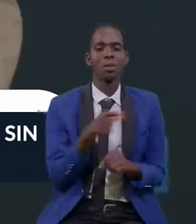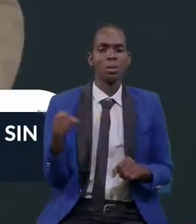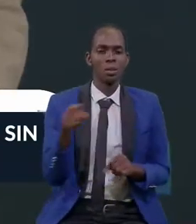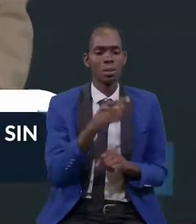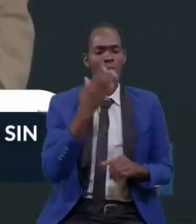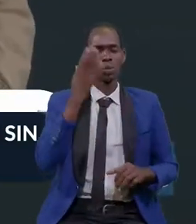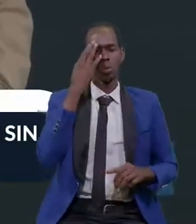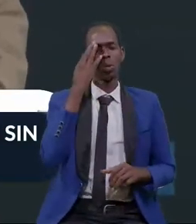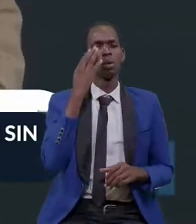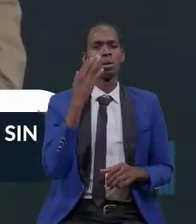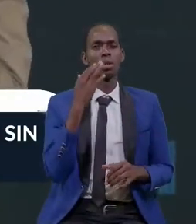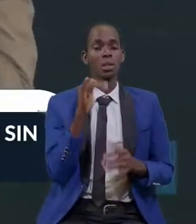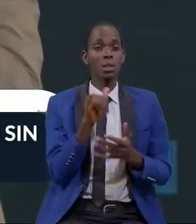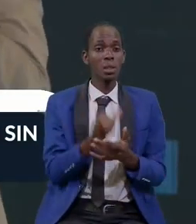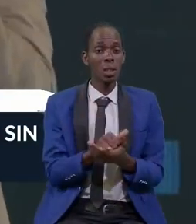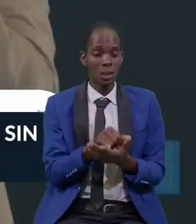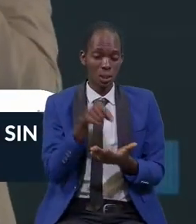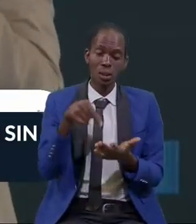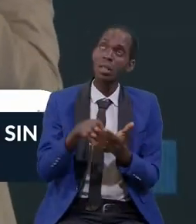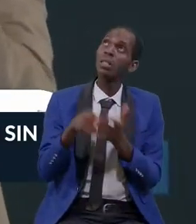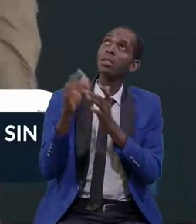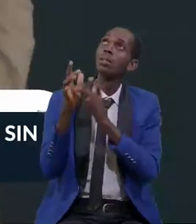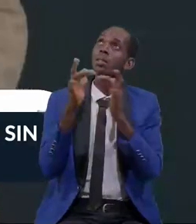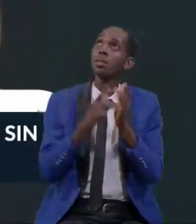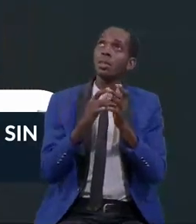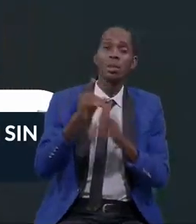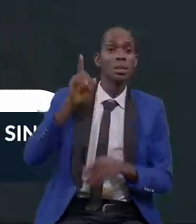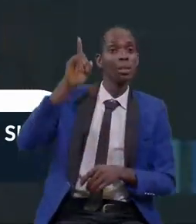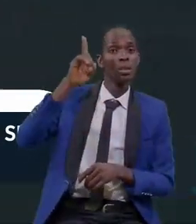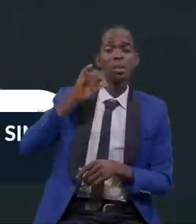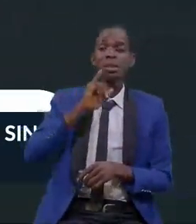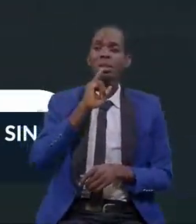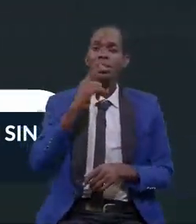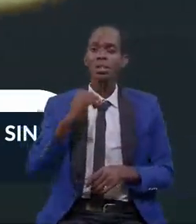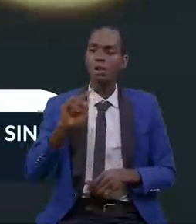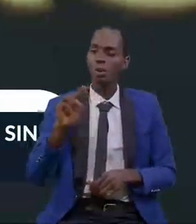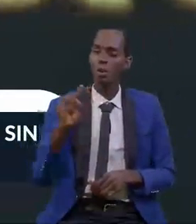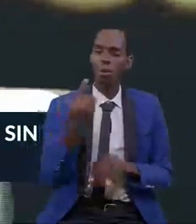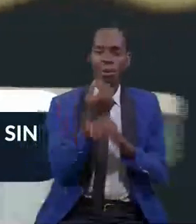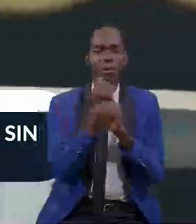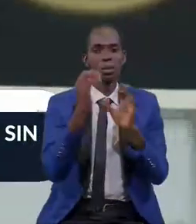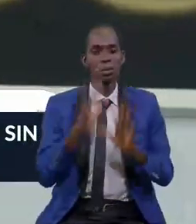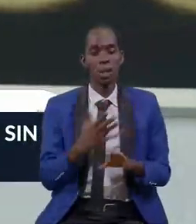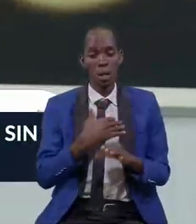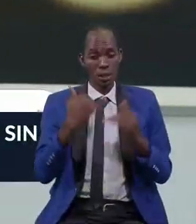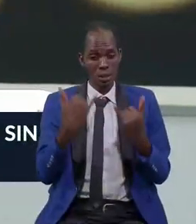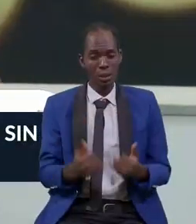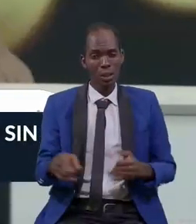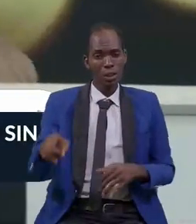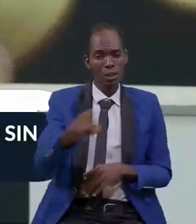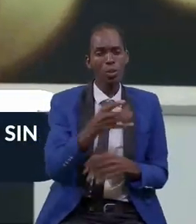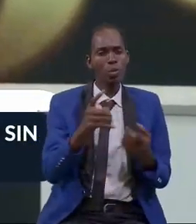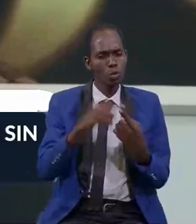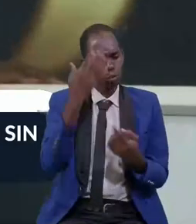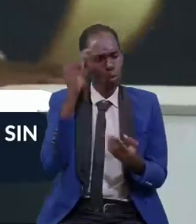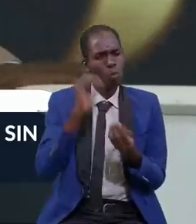convaincus que ce Jésus, il est le seul sauveur. Maintenant, ils voulaient savoir ce